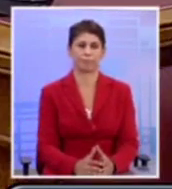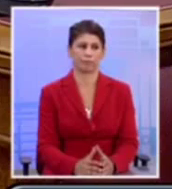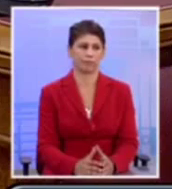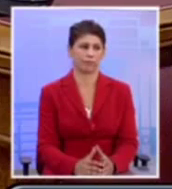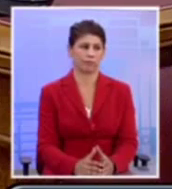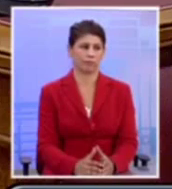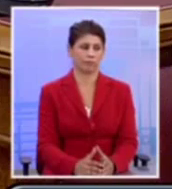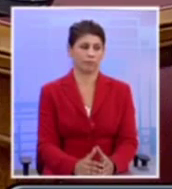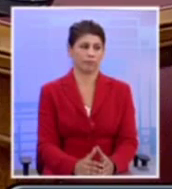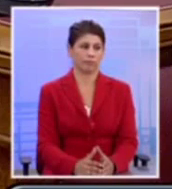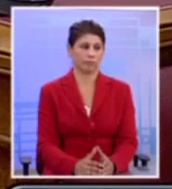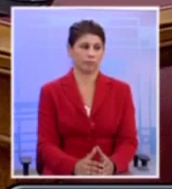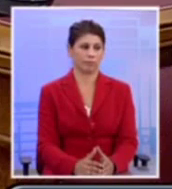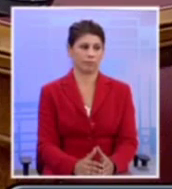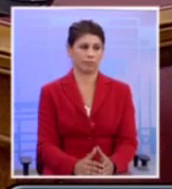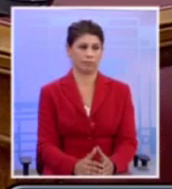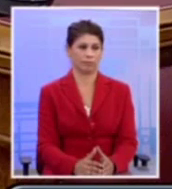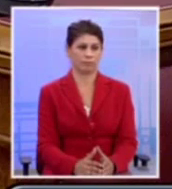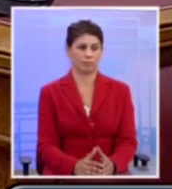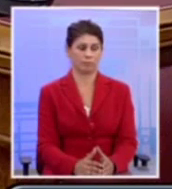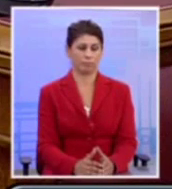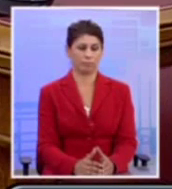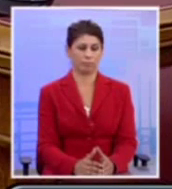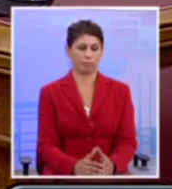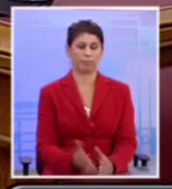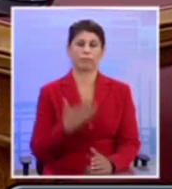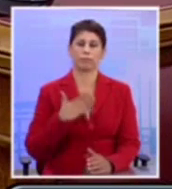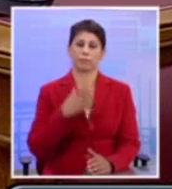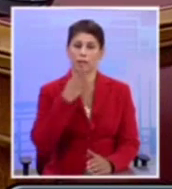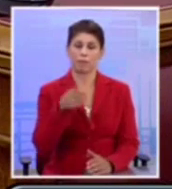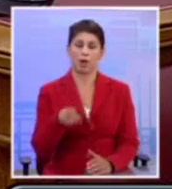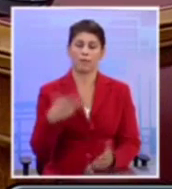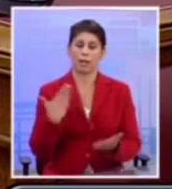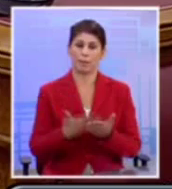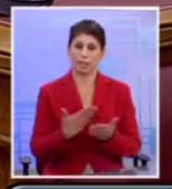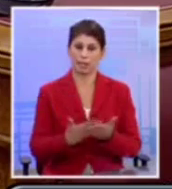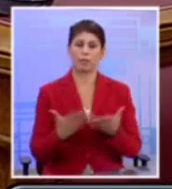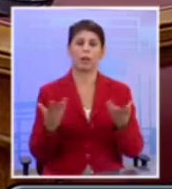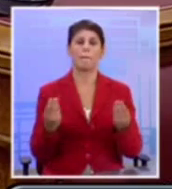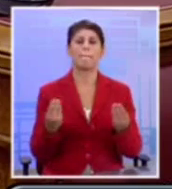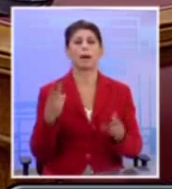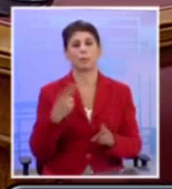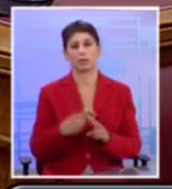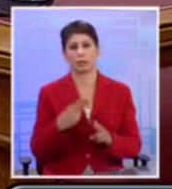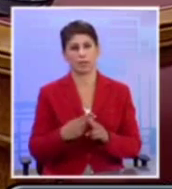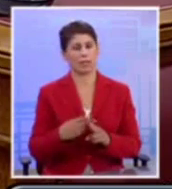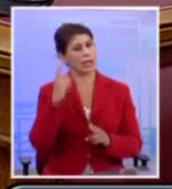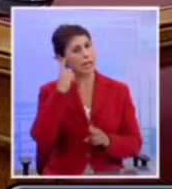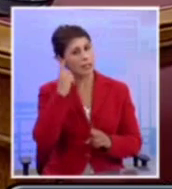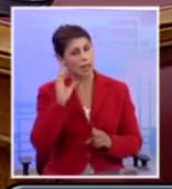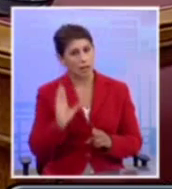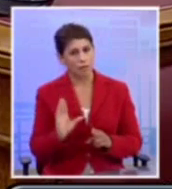Λοιπόν, θα ήθελα λοιπόν να πω ότι αυτά τα επιχειρήματα είναι πάρα πολύ σημαντικά για να